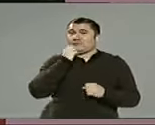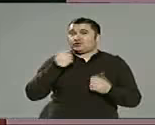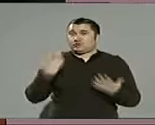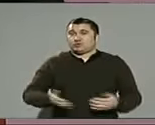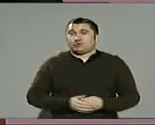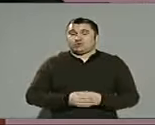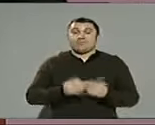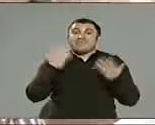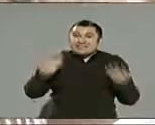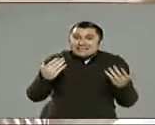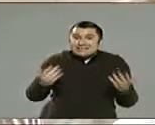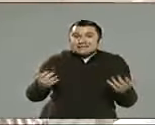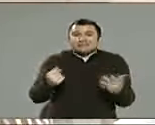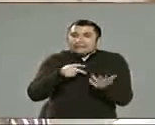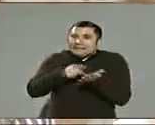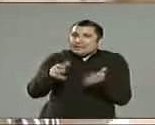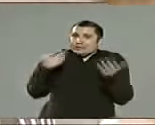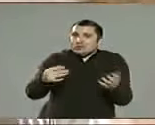und Genossen. Darum geht es.